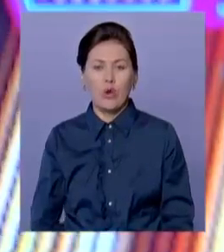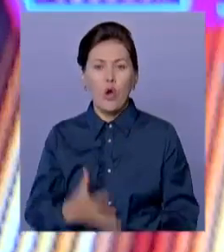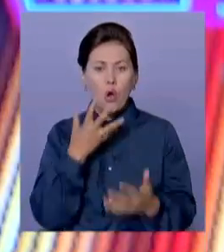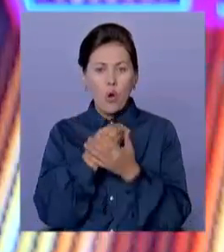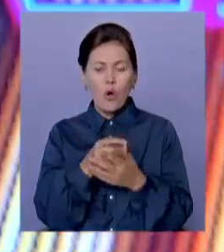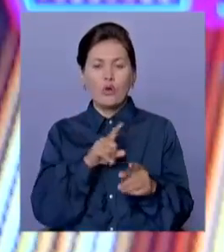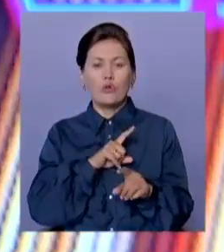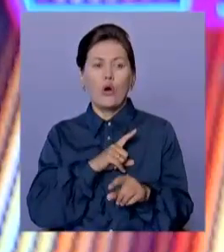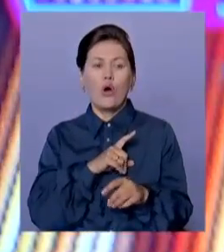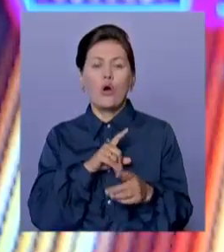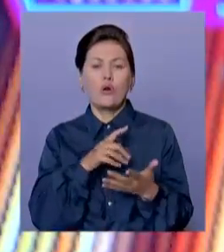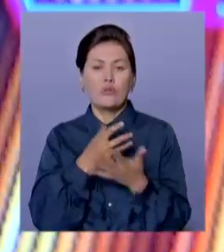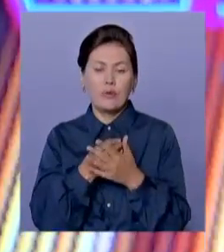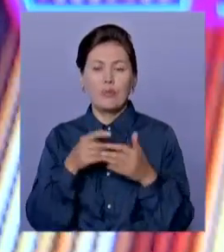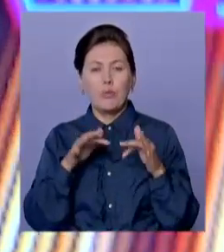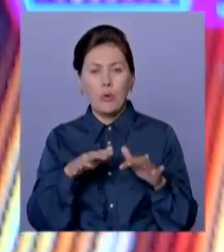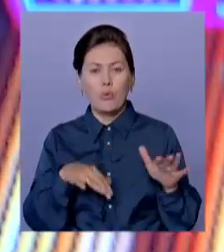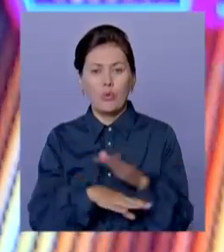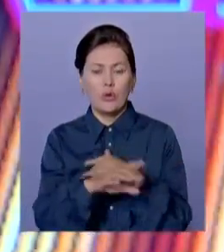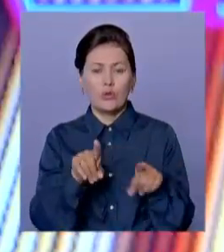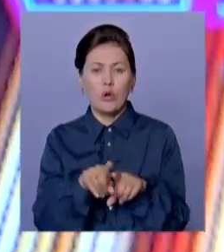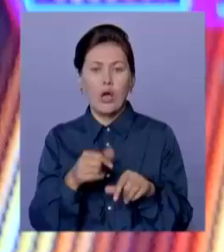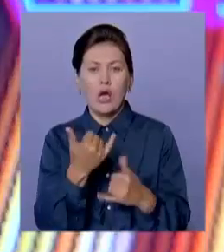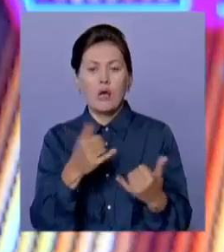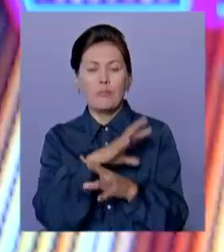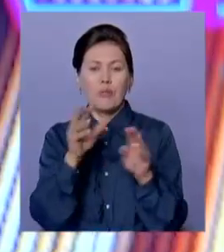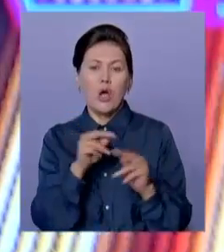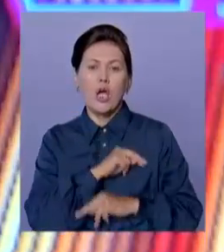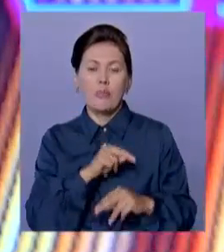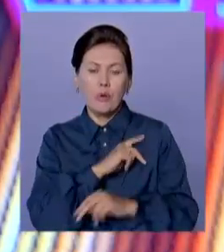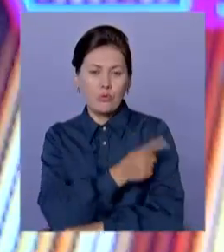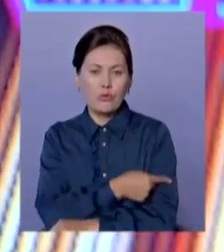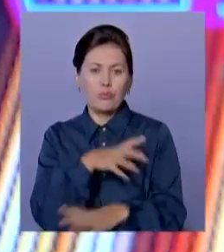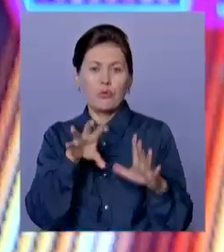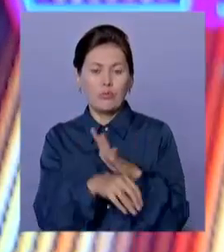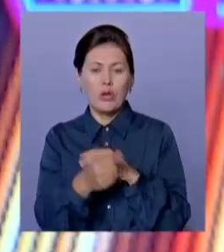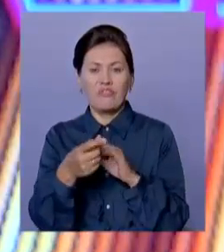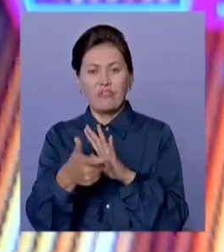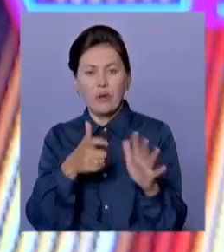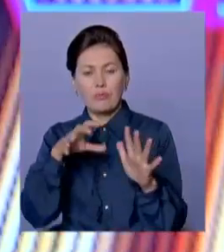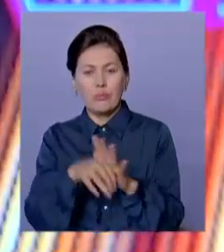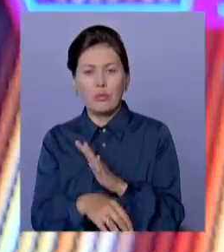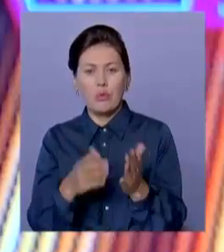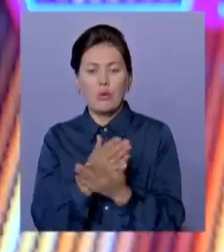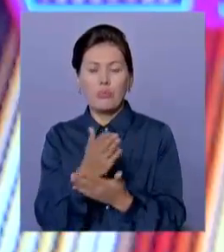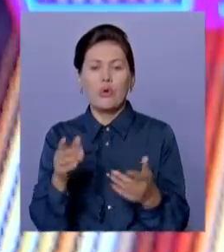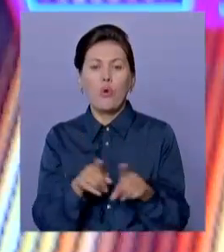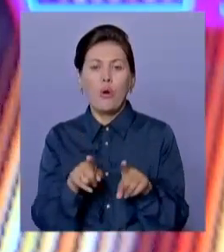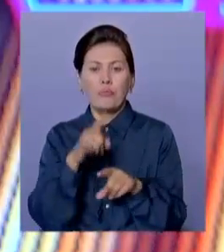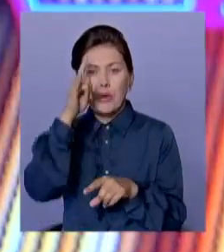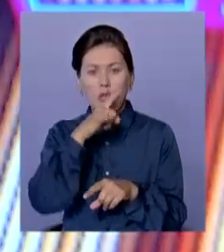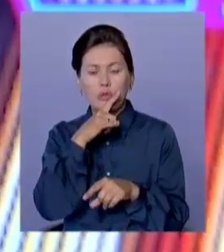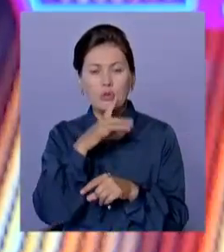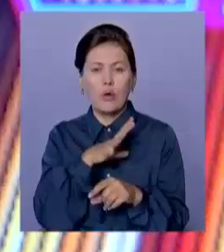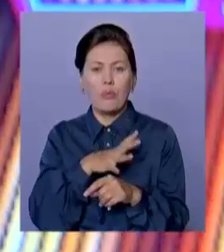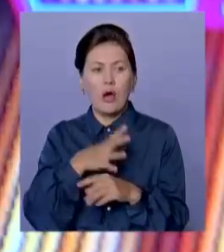жөндерімен кететіндер бар деп отырмыз. Демек, қазір сіздерге барлық еңбек, күшке, қаржы, инвестиция салынып жатыр. Сіздер қазақтың туын